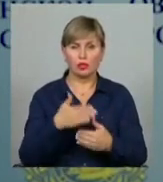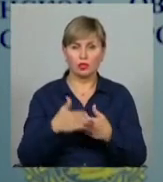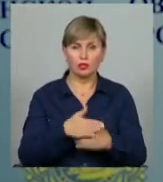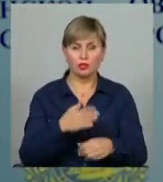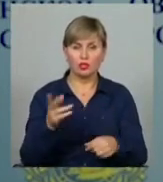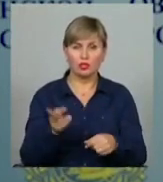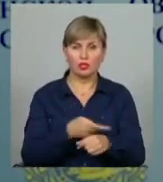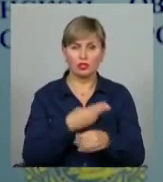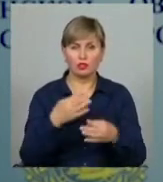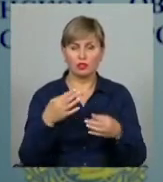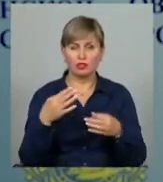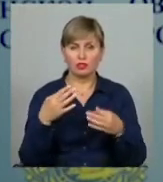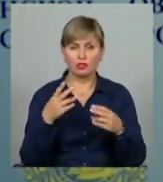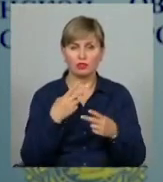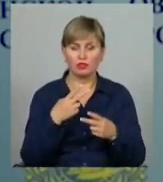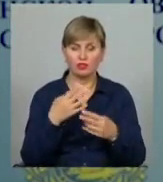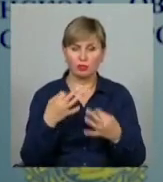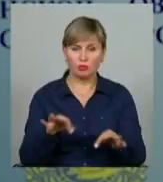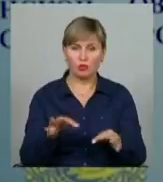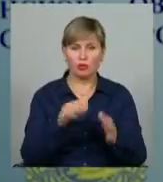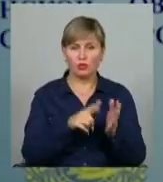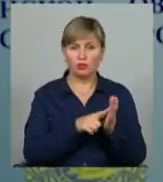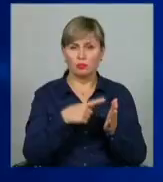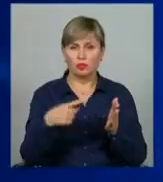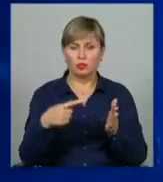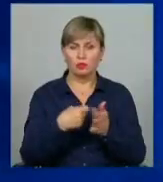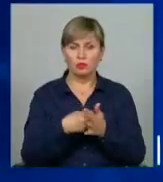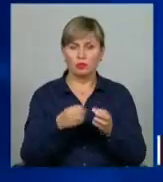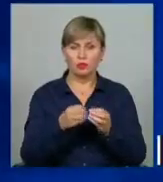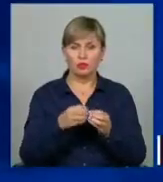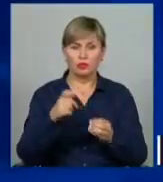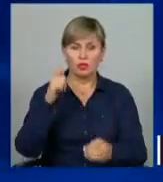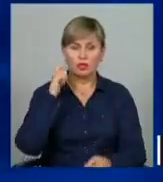виде лишения свободы на срок от 7 до 10 лет.